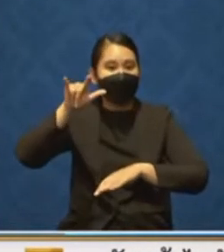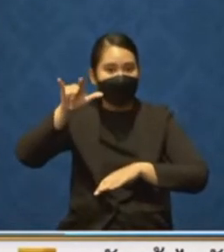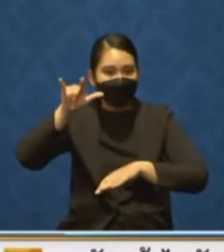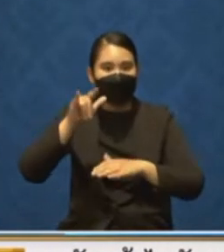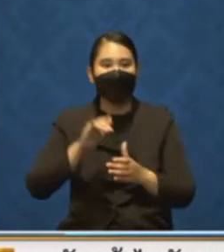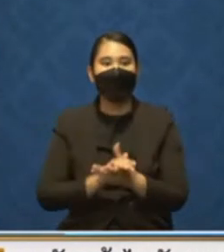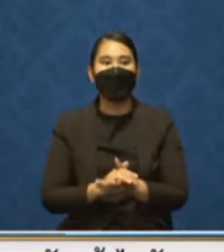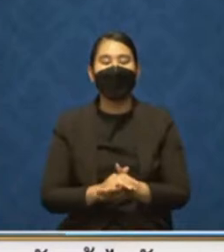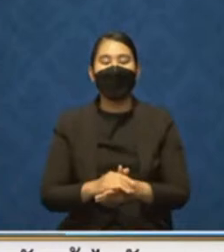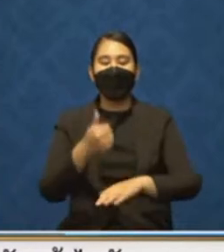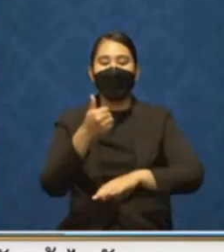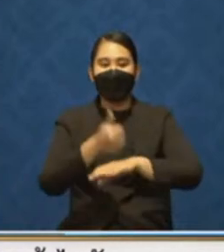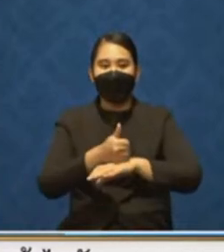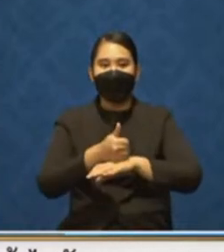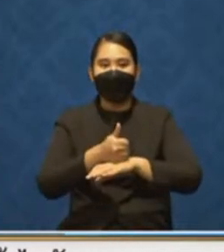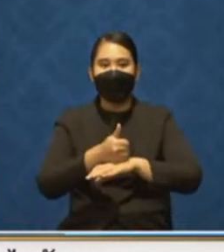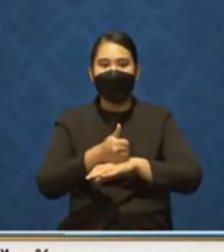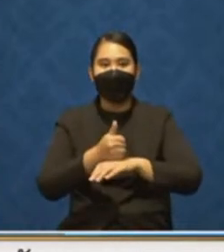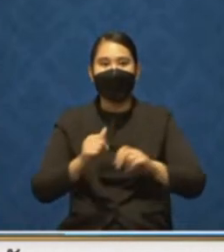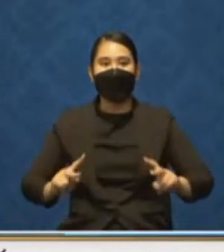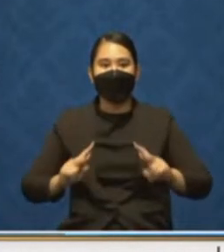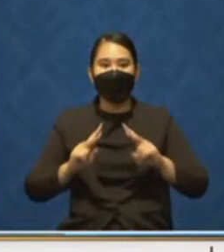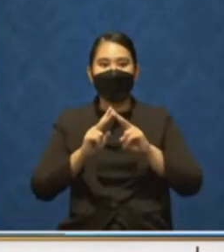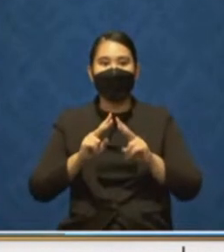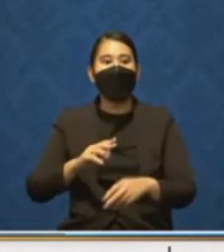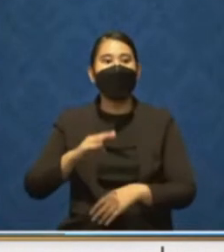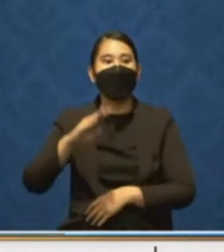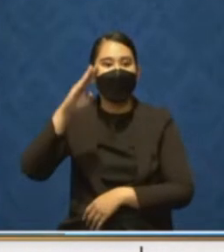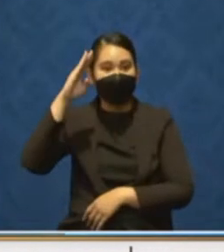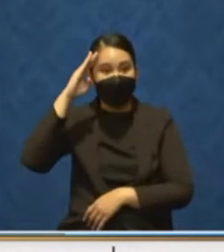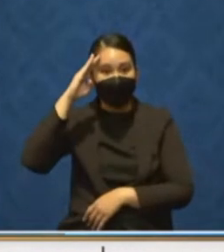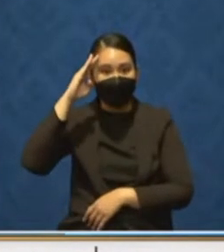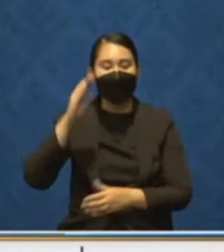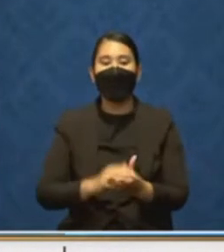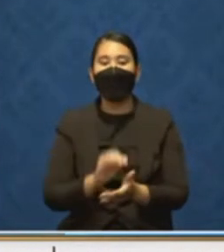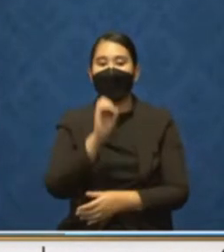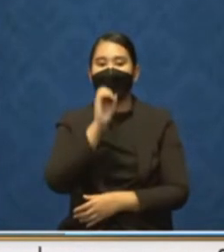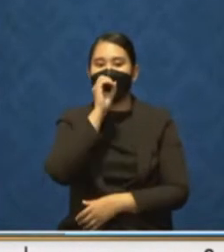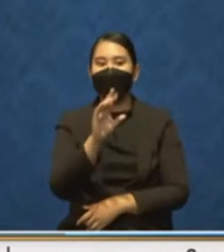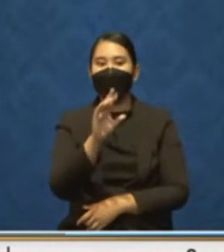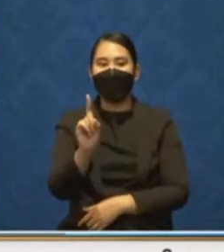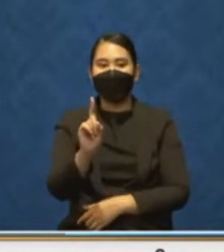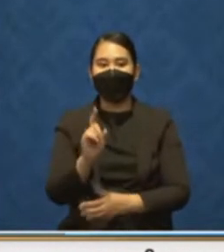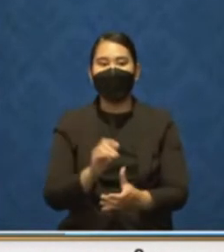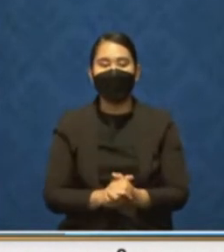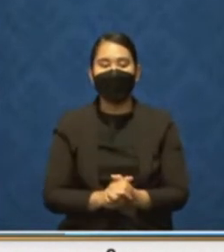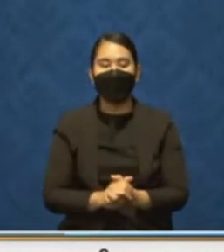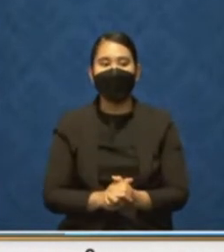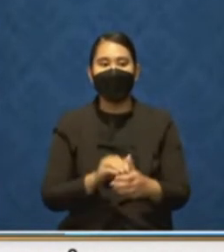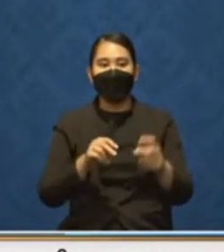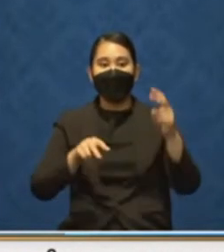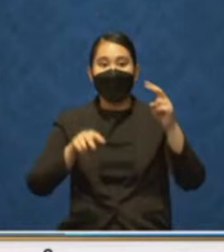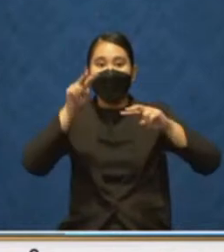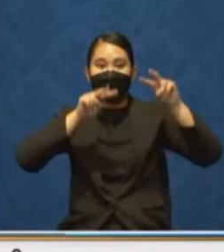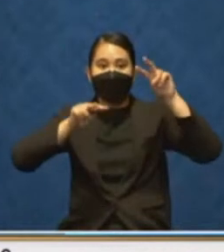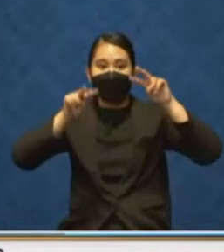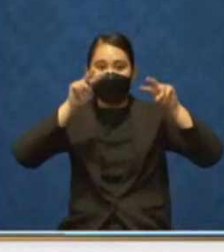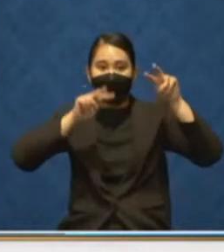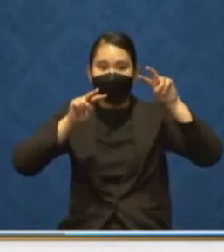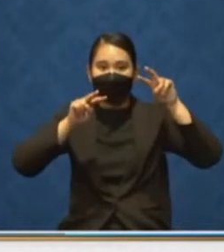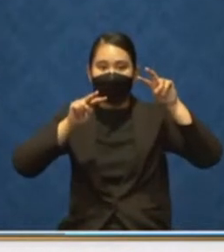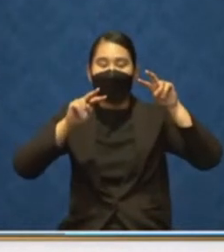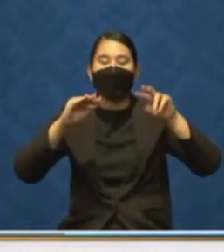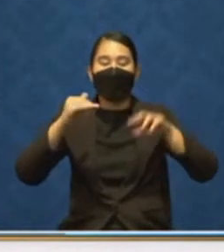กลาโหมเมื่อวานนี้ครับท่านบอกว่ามีการตรวจน่านฟ้าอาณาเขตของประเทศไทยตลอด